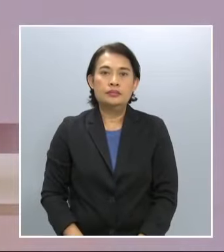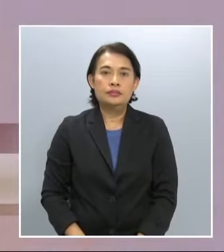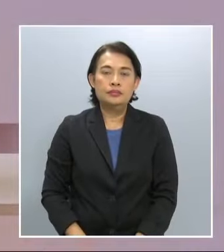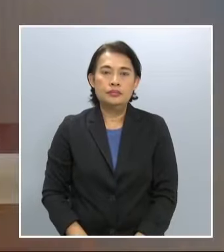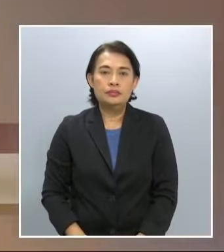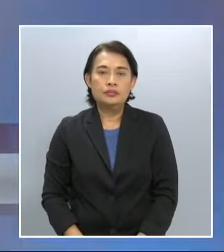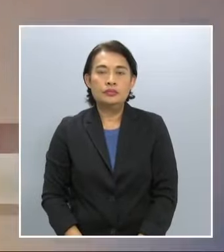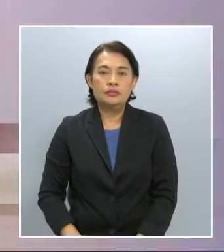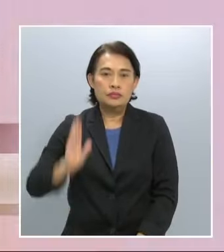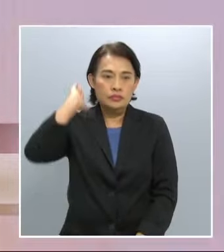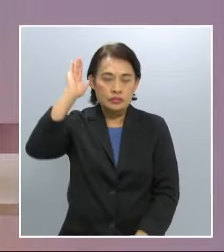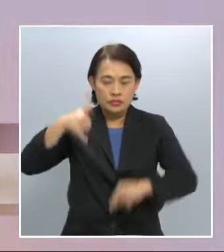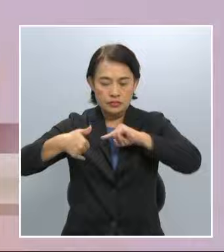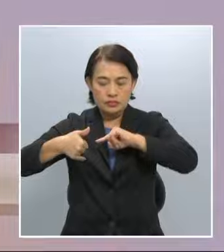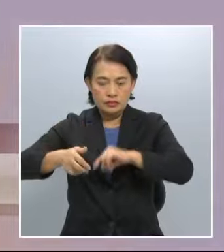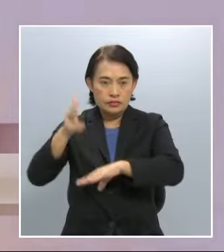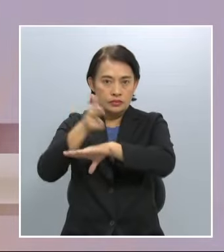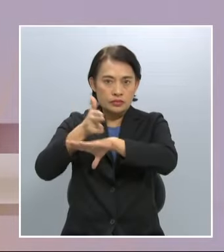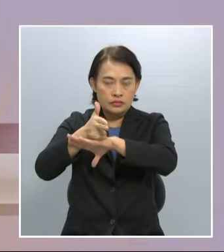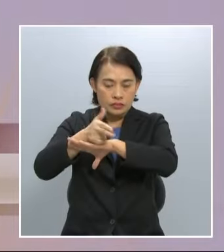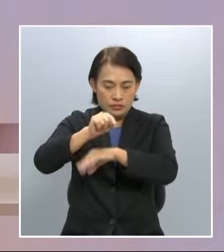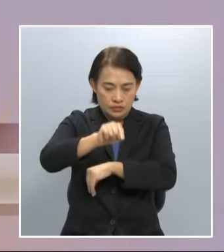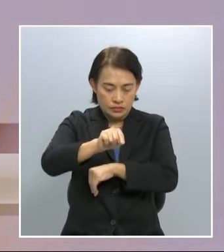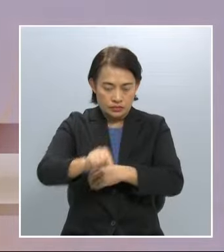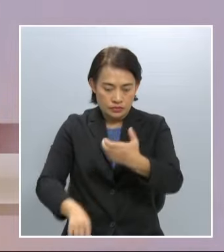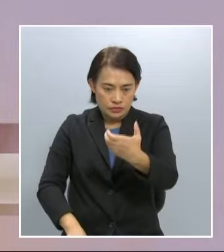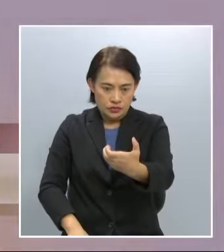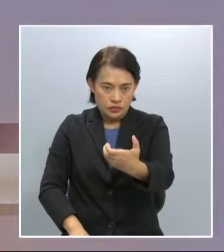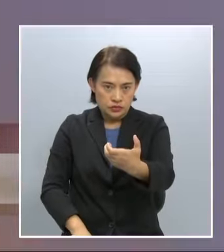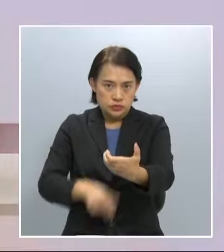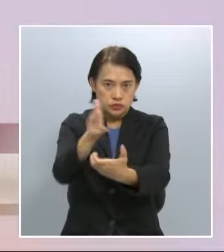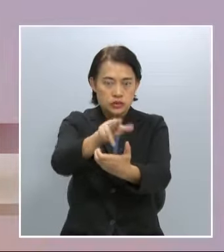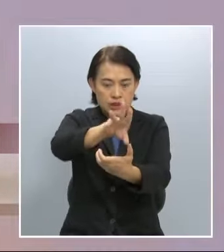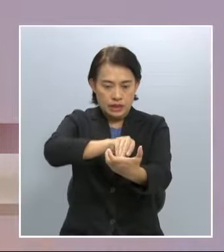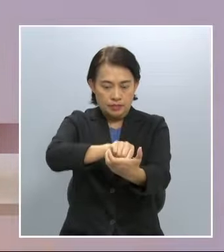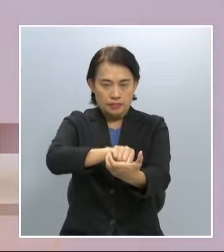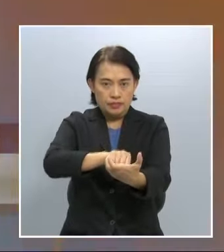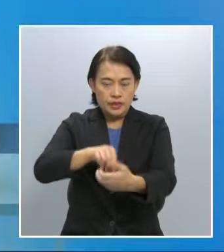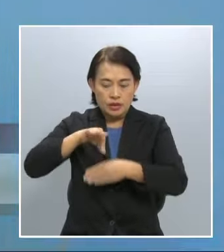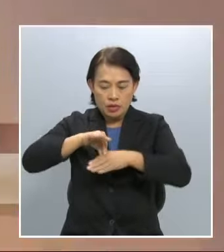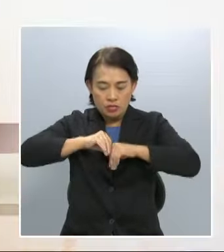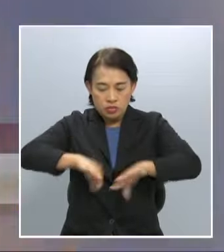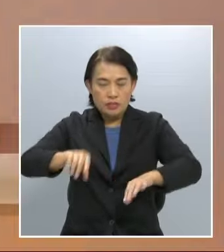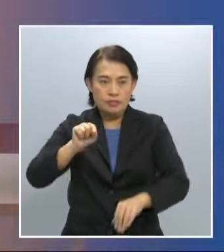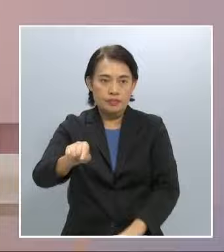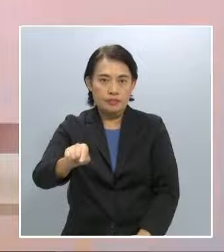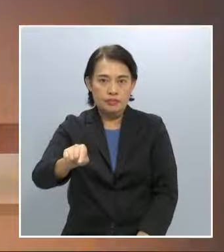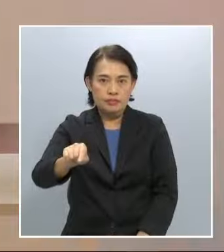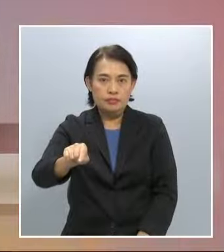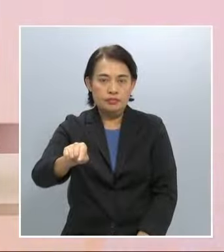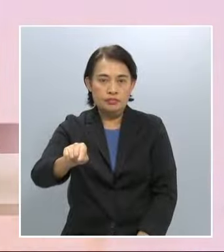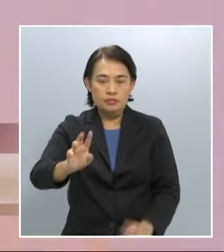ฒิรักษ์ก็ยังถ่ายคลิปวิดีโอขณะก่อเหตุกระทืบเอาไว้ด้วยหวังจะเปิดประจานในสื่อโซเชียลต้องเอาให้ถึงที่สุ